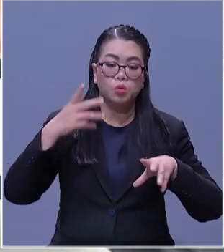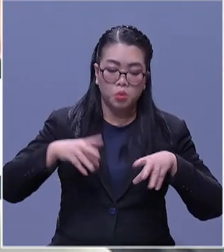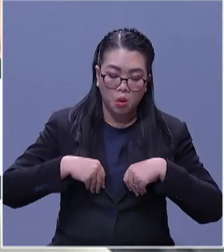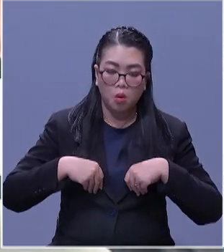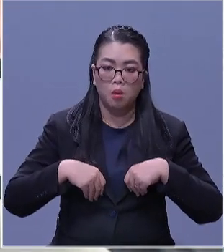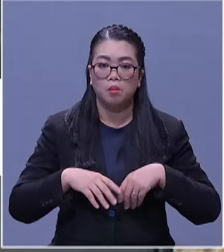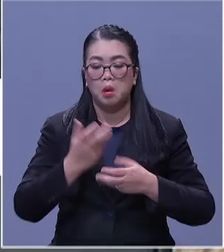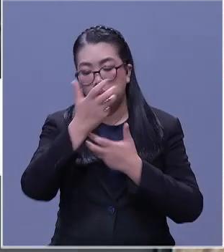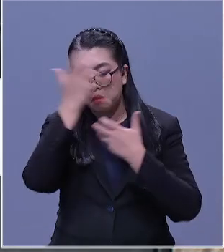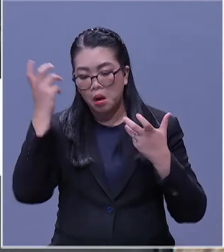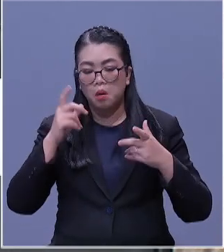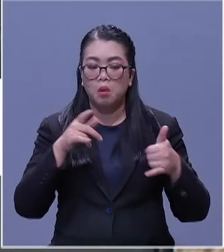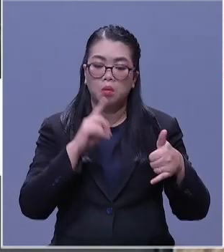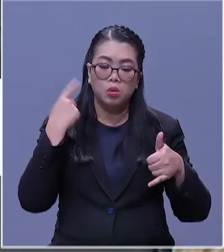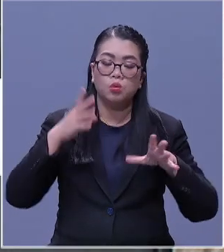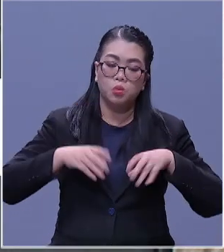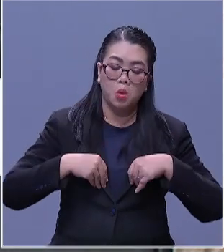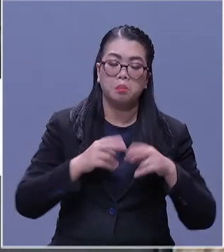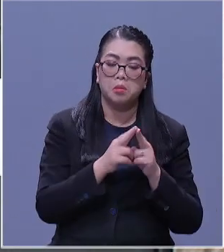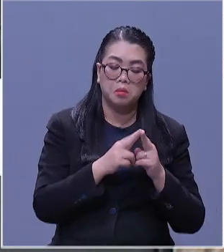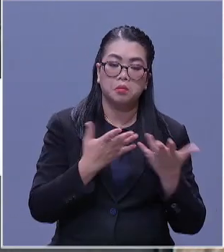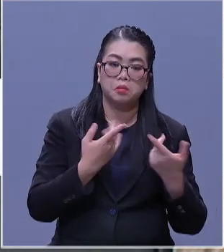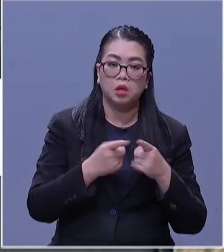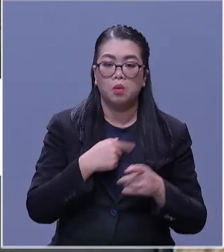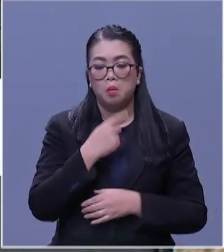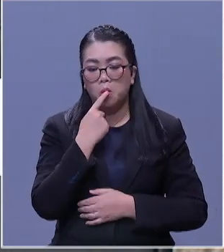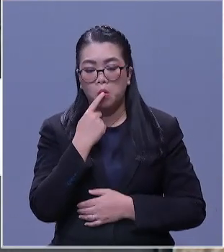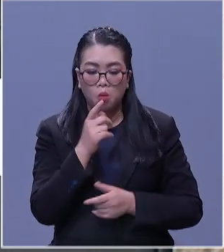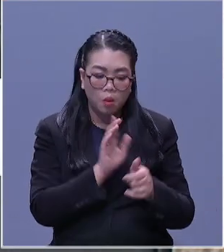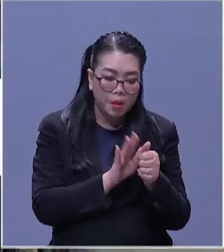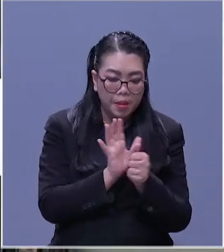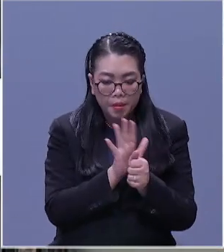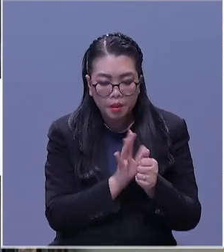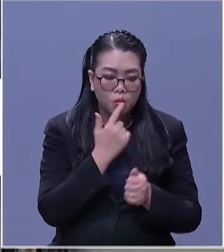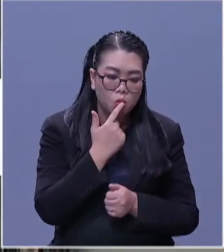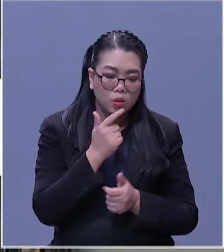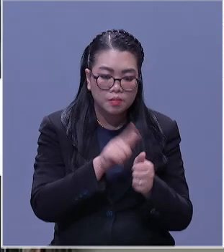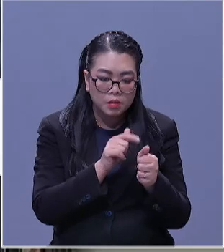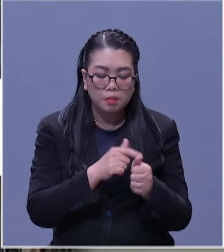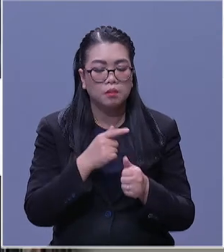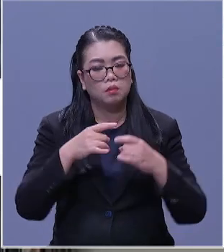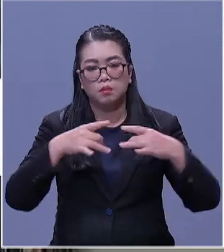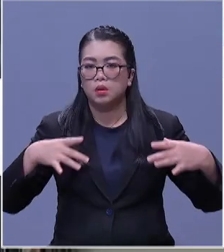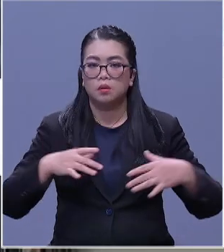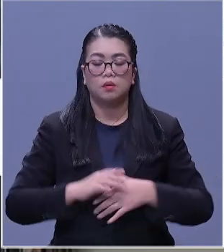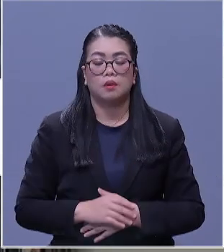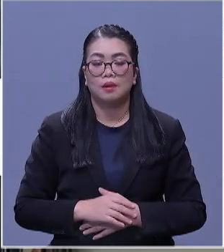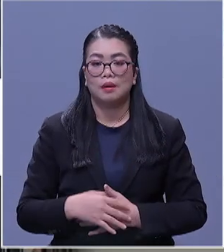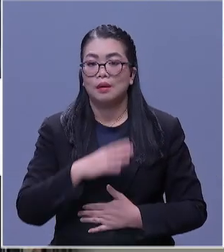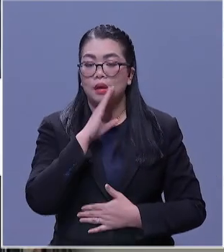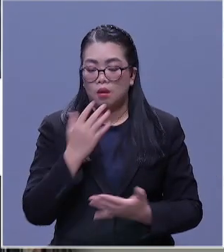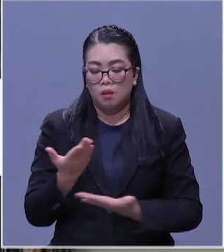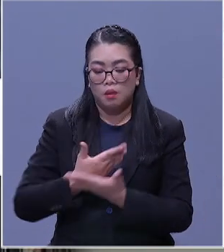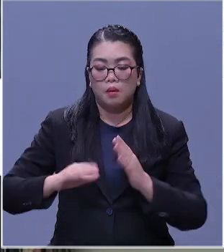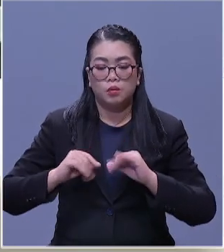สภาวะมึนเมาหรือเปล่าอืก็มองว่าแม้ด้วยวาจาก็ไม่เหมาะสมอนะคะส่วนตัวขอย้ำค่ะว่าเมื่อที่ประชุม